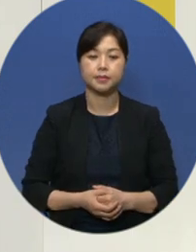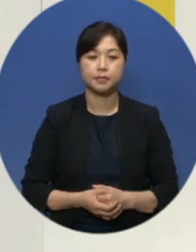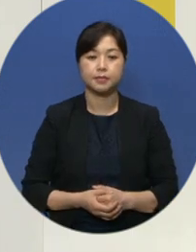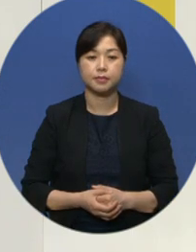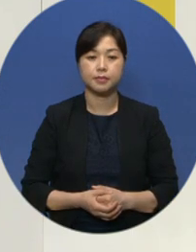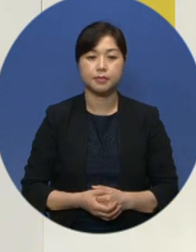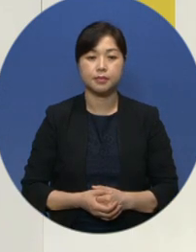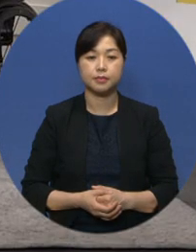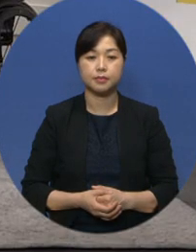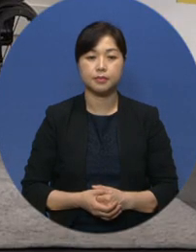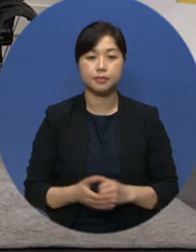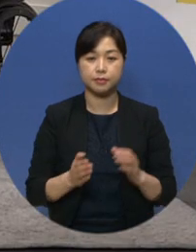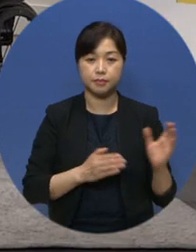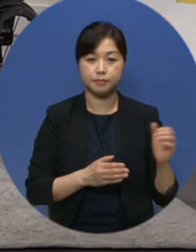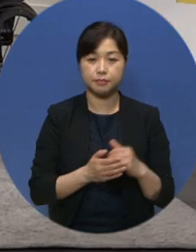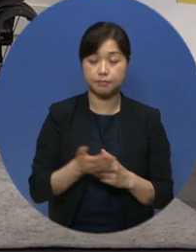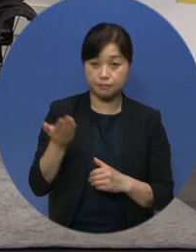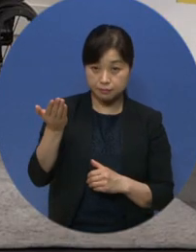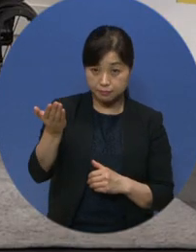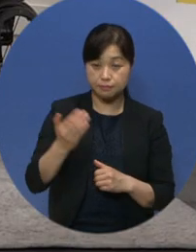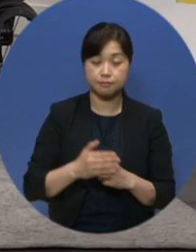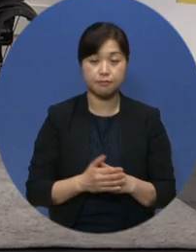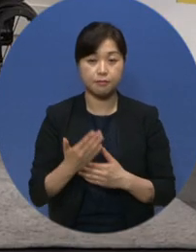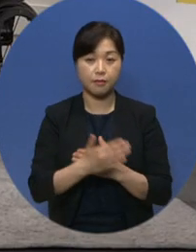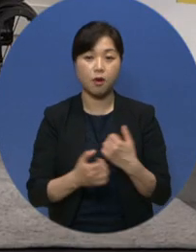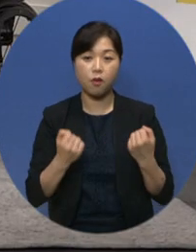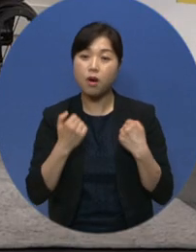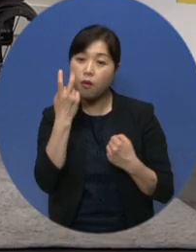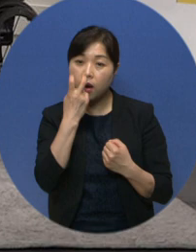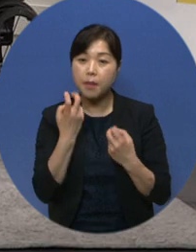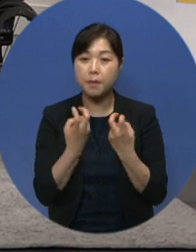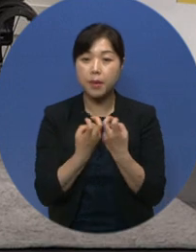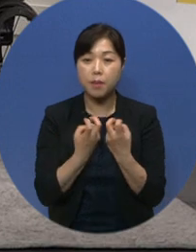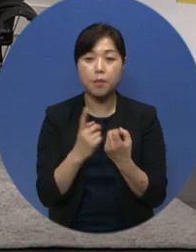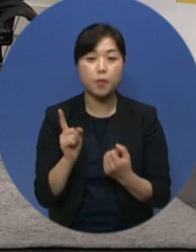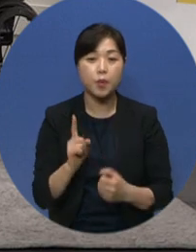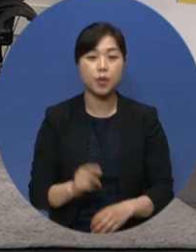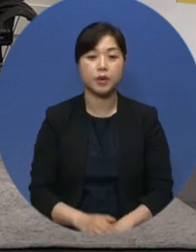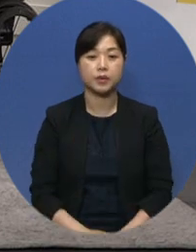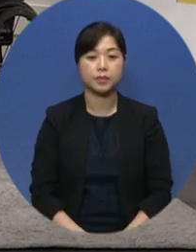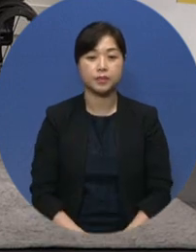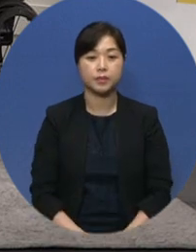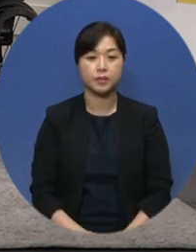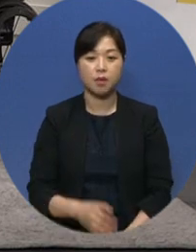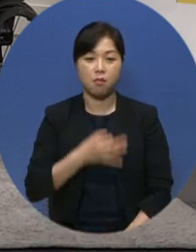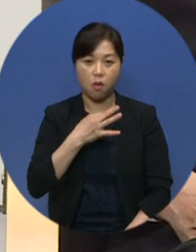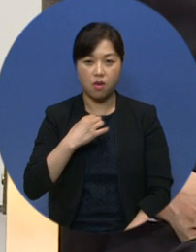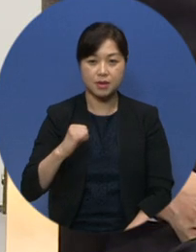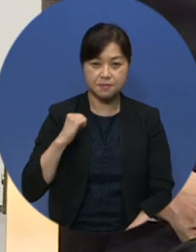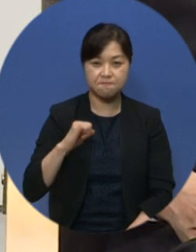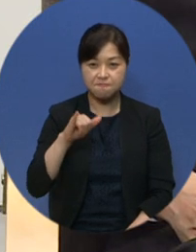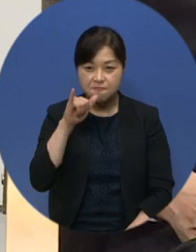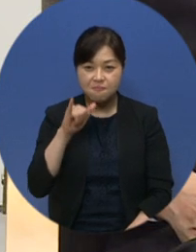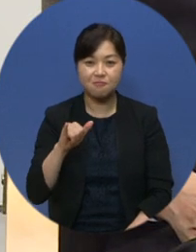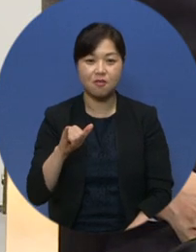이끌어 가시는 회장 n 회사 님은 허 어떻게 건강관리 하시는지 목소리도 굉장히 힘이 차 시고 핥고 아주